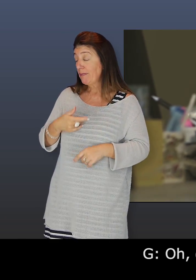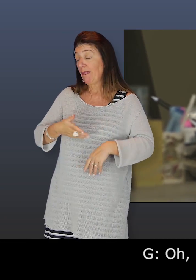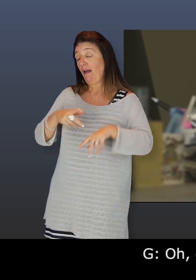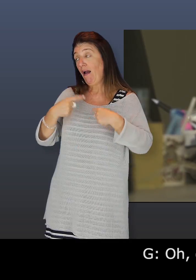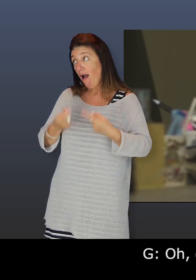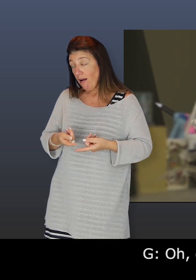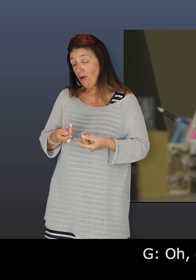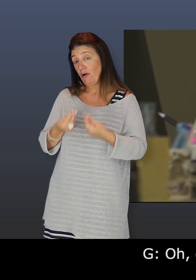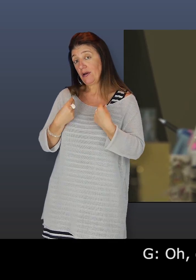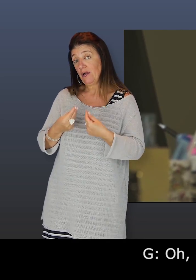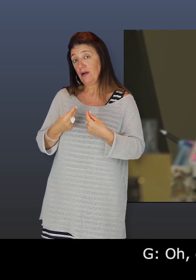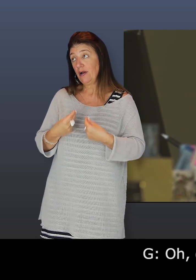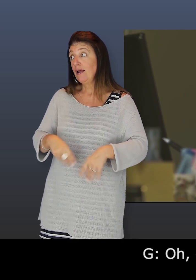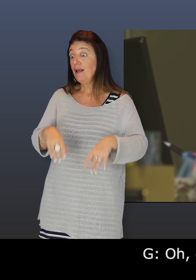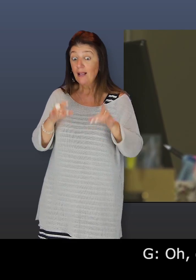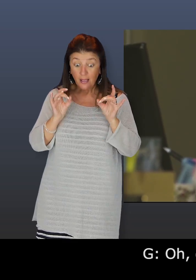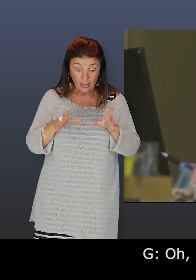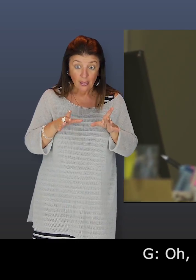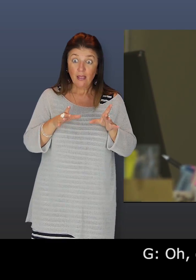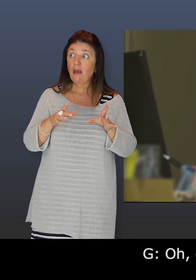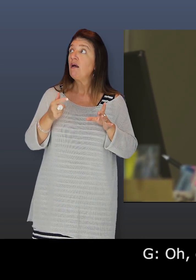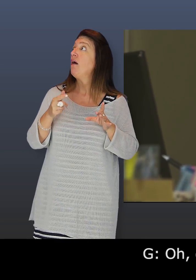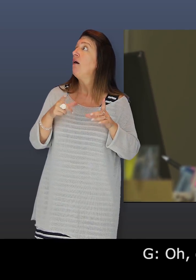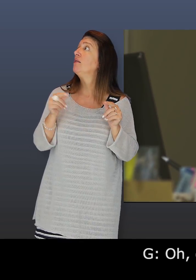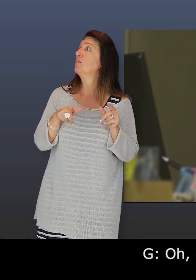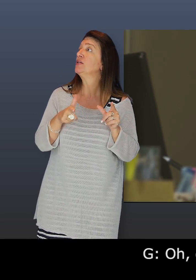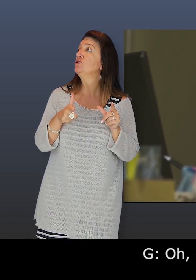Il tramezzino è sparito. Il tramezzino?